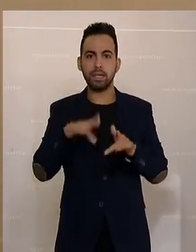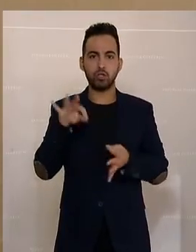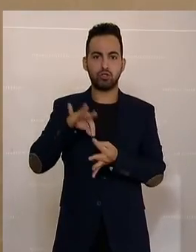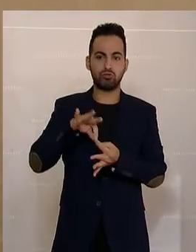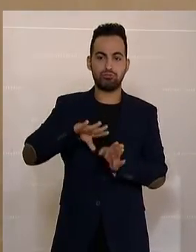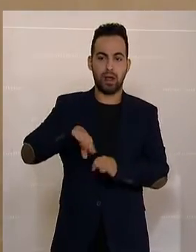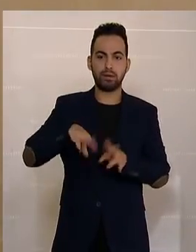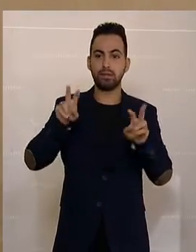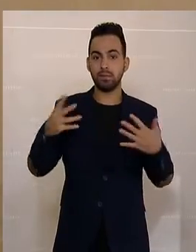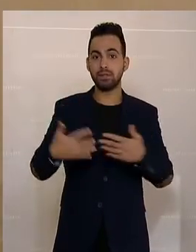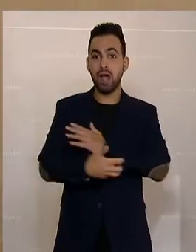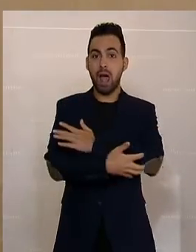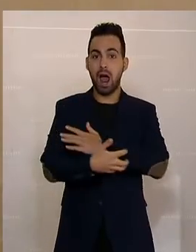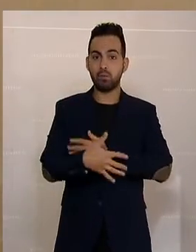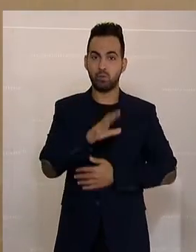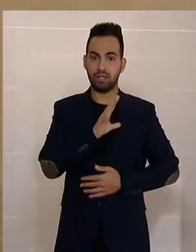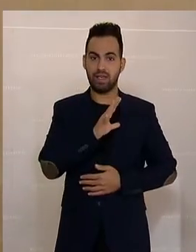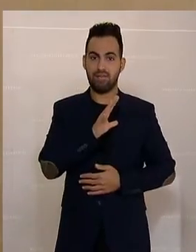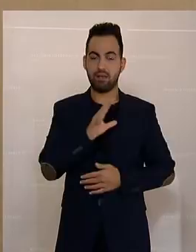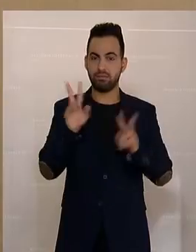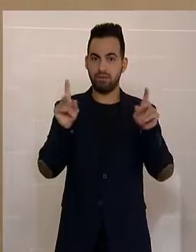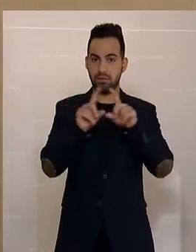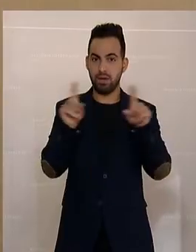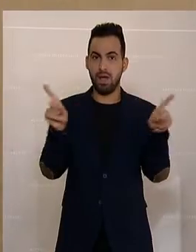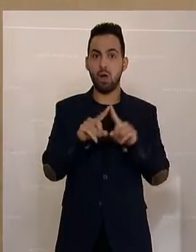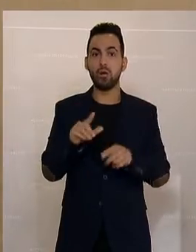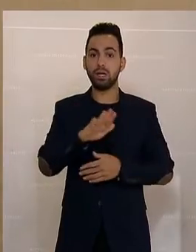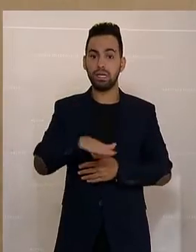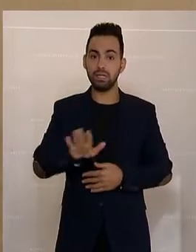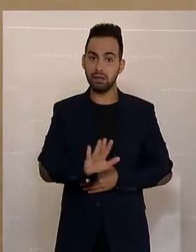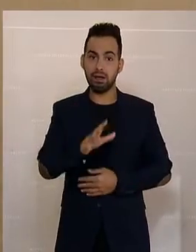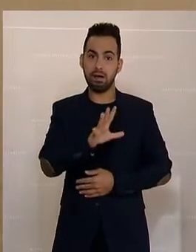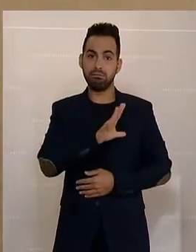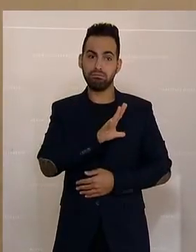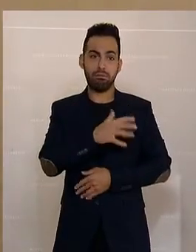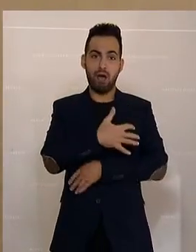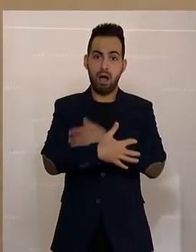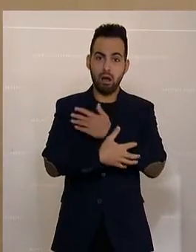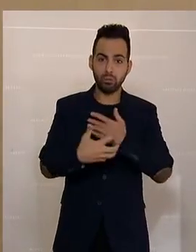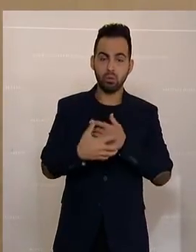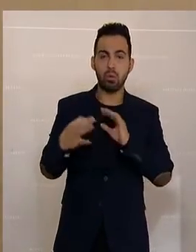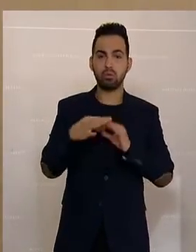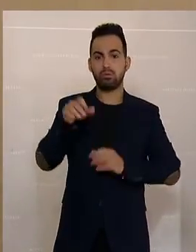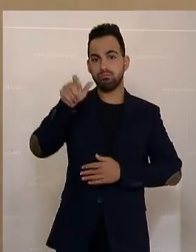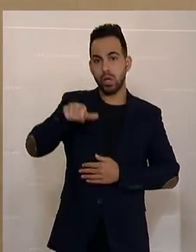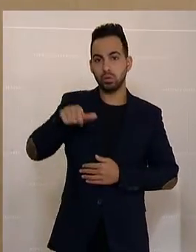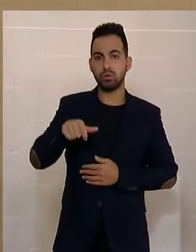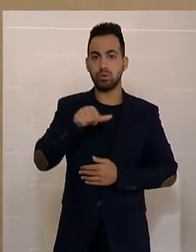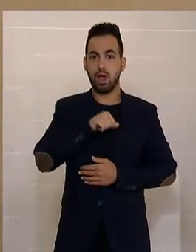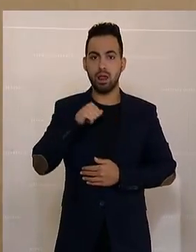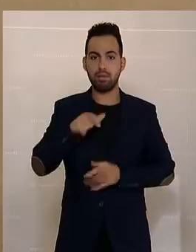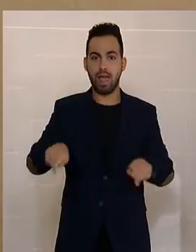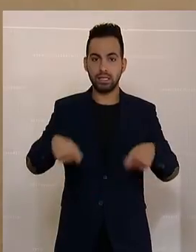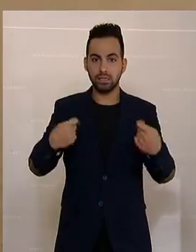Thema Armutsgefährdung und Armut von Kindern, von alleinerziehenden Frauen mit ihren Kindern, von Frauen